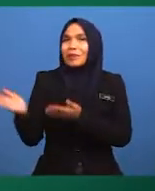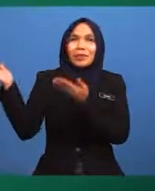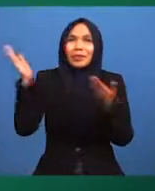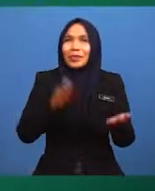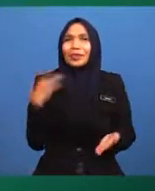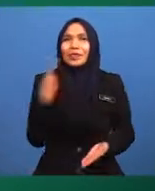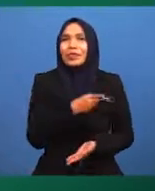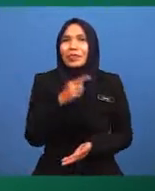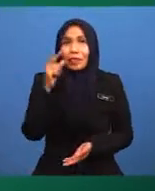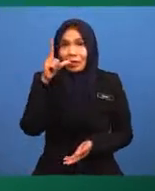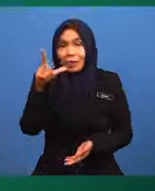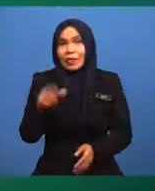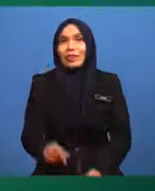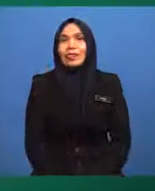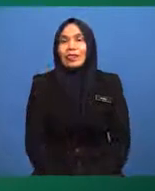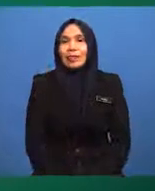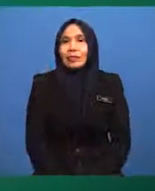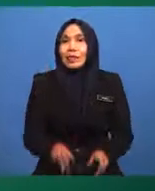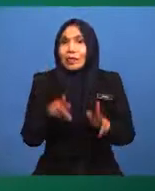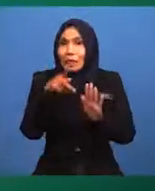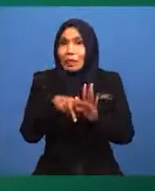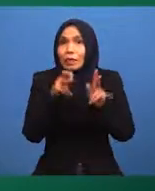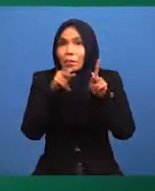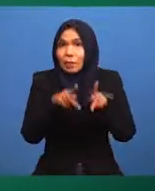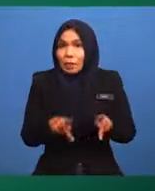kepentingan berhemat tinggi dalam keluarga.